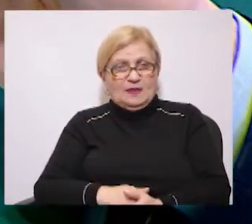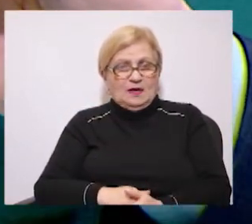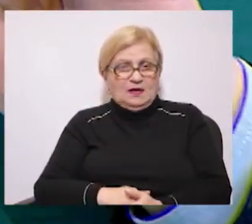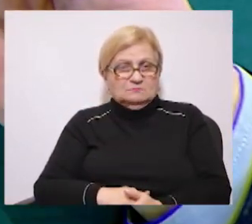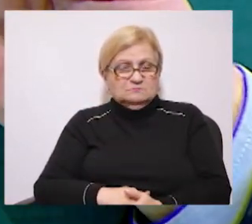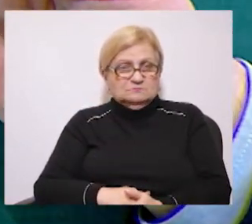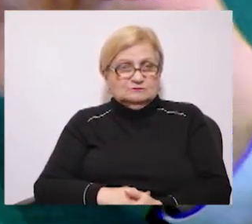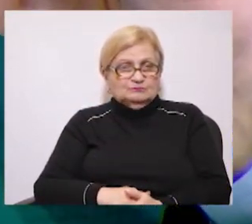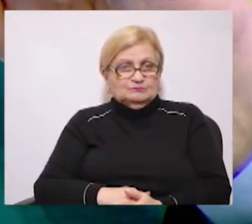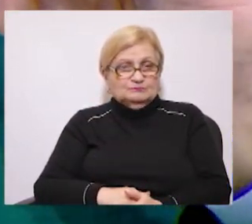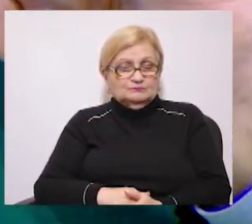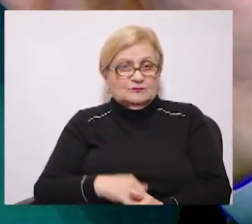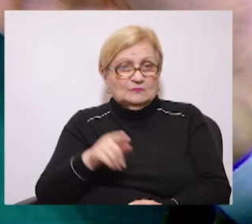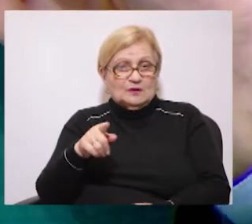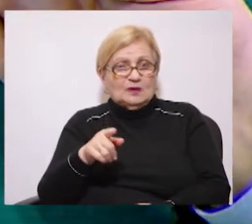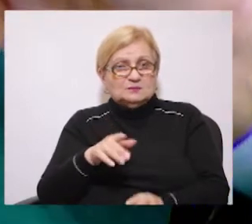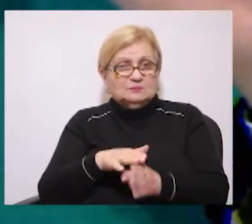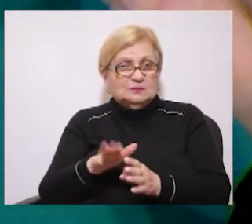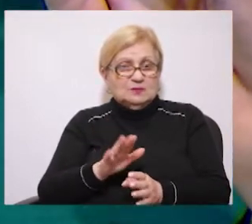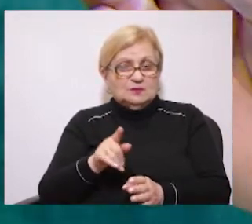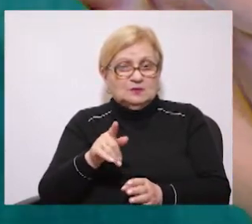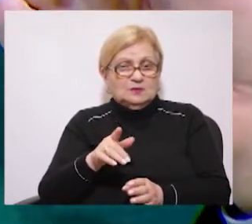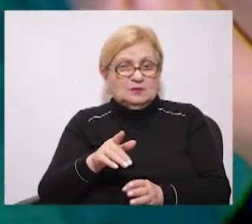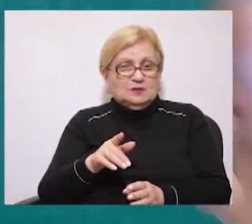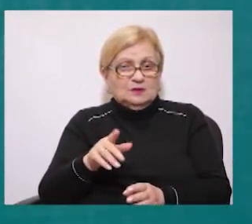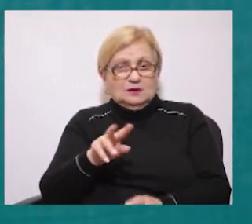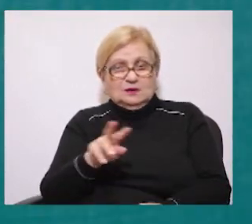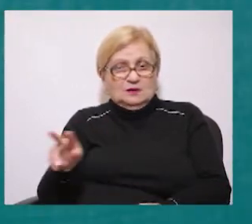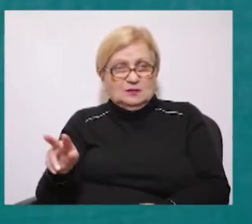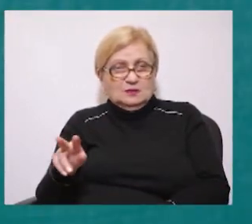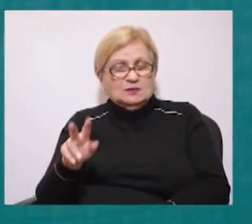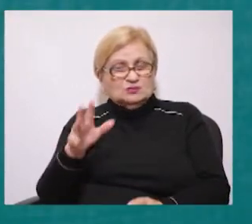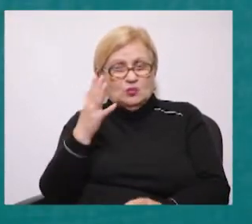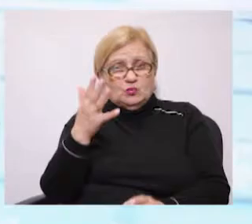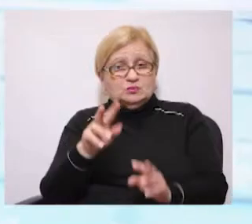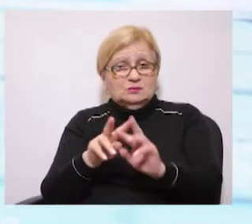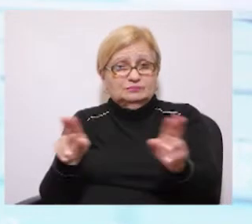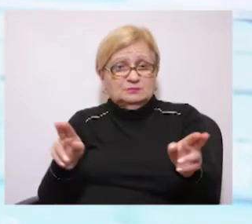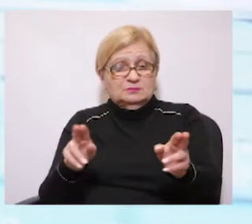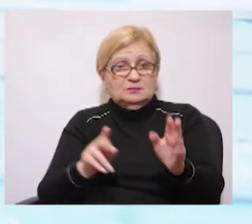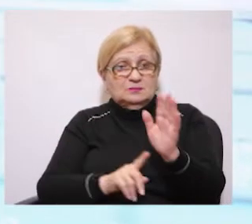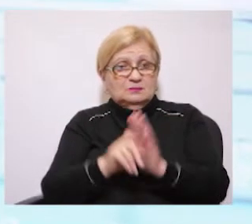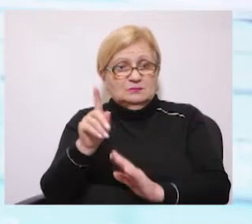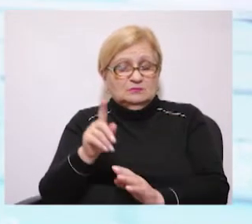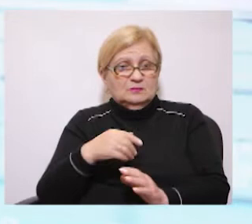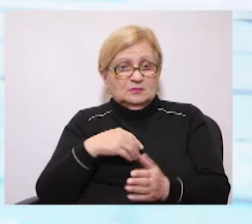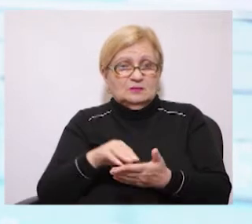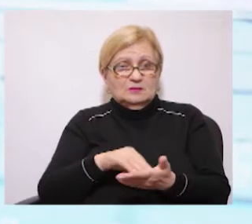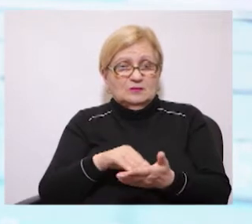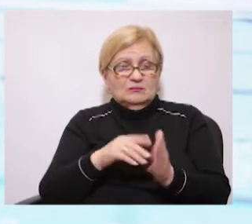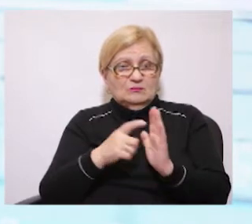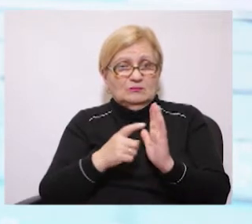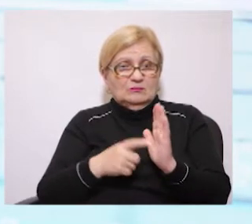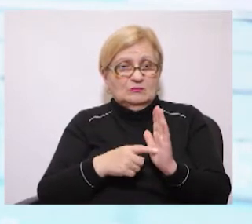ეს მთელი რიცხვი არ არის, მაგრამ არის რიცხვი, რომელიც თავდება ჩანაწერში 5. ის 5-ზე გაიყოფა. და დავიწყოთ ამის გაყოფა და გავიმეორებ გაყოფა,